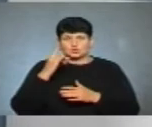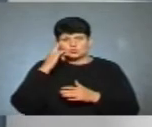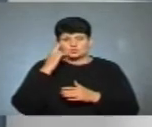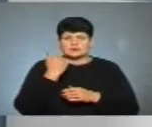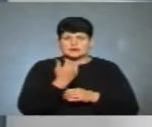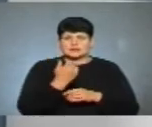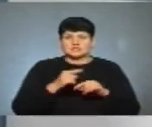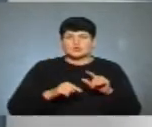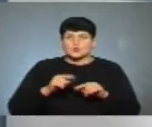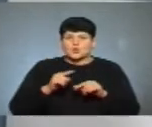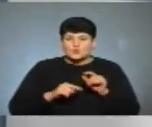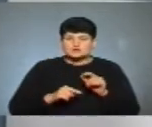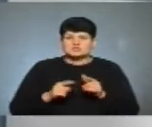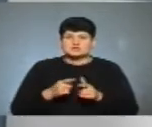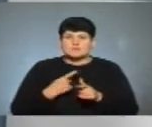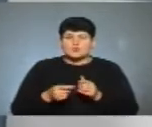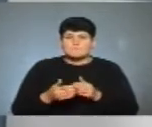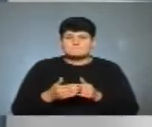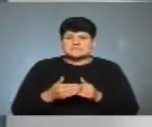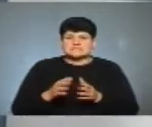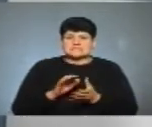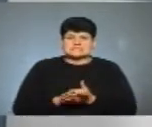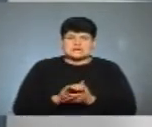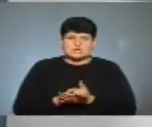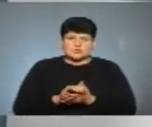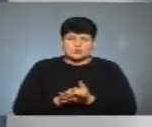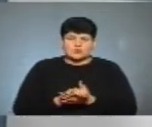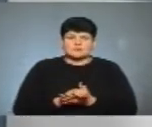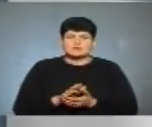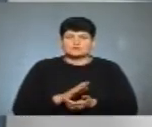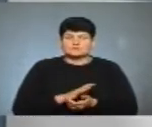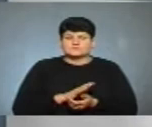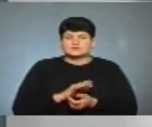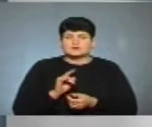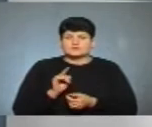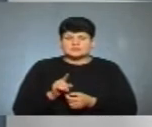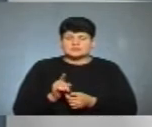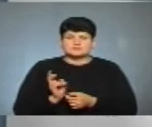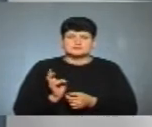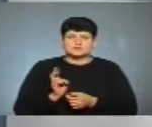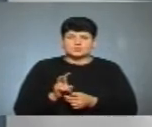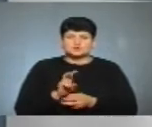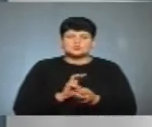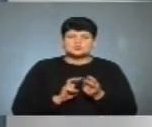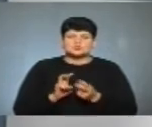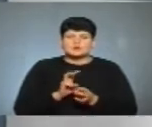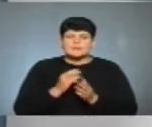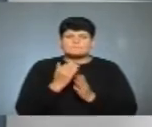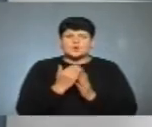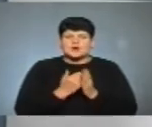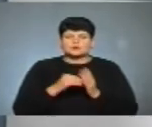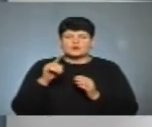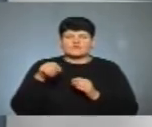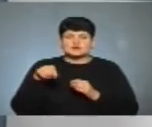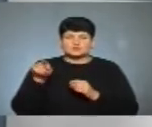їхніх родичів або близьких знайомих. І інколи вони заходять і шукають порядковий